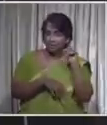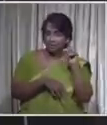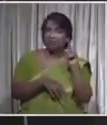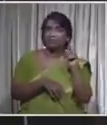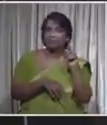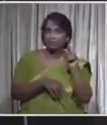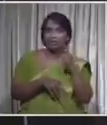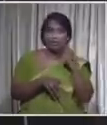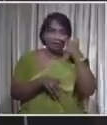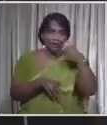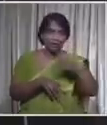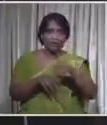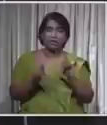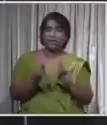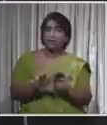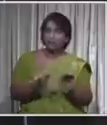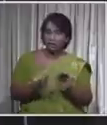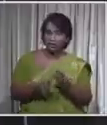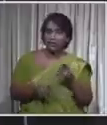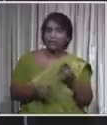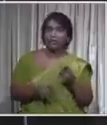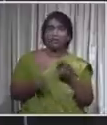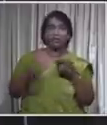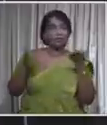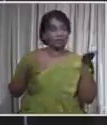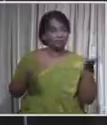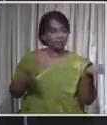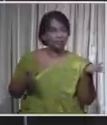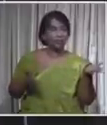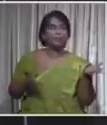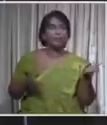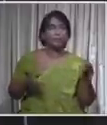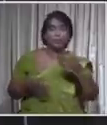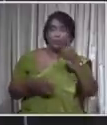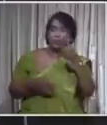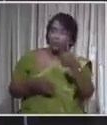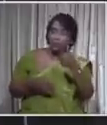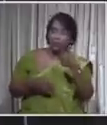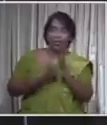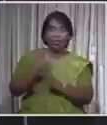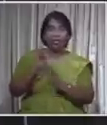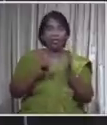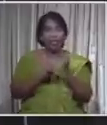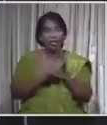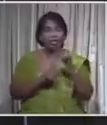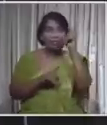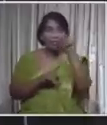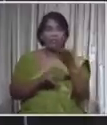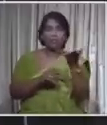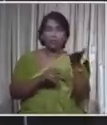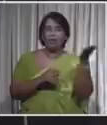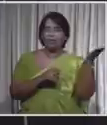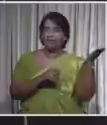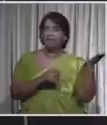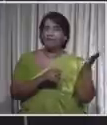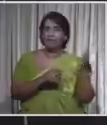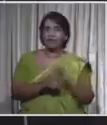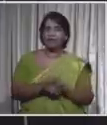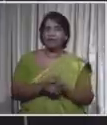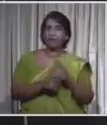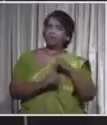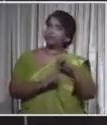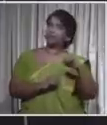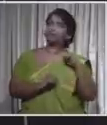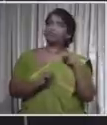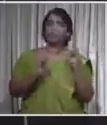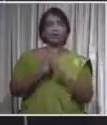පෙට්‍රල් සෙඩ් එකේ කම්පියුටර් ගහනකොට මෙහෙ හොඳට ඇමතිකම් කරපු ඇමතිවරු මේ යහපැත්ත ඉන්නවා. උන් කොන්ද කෙලින්